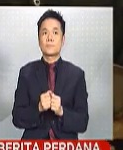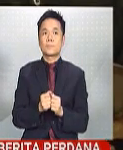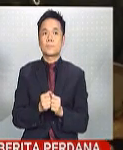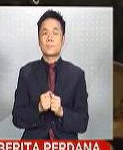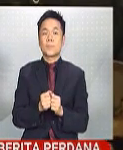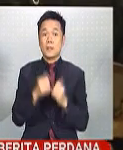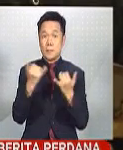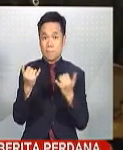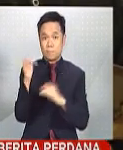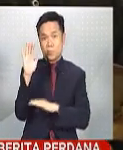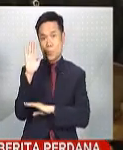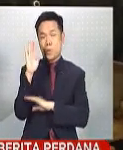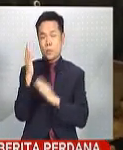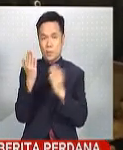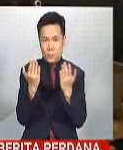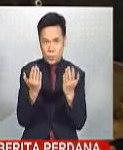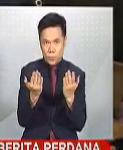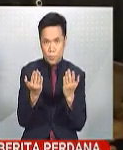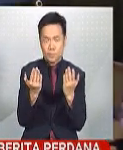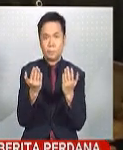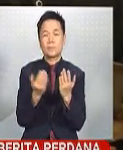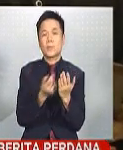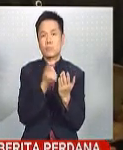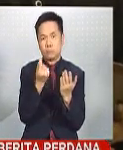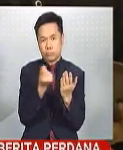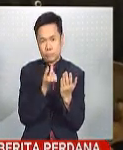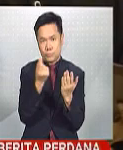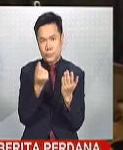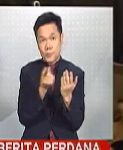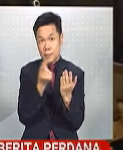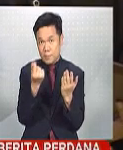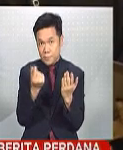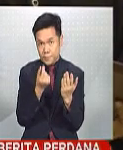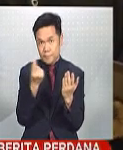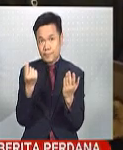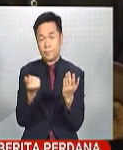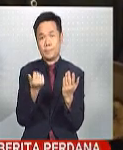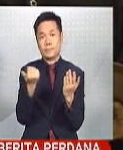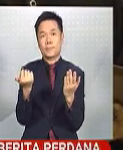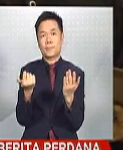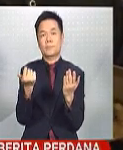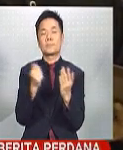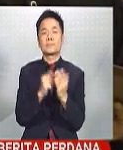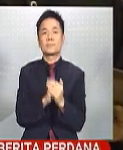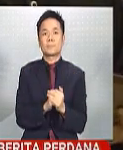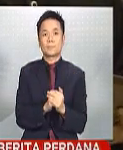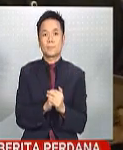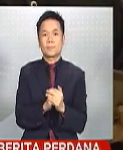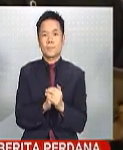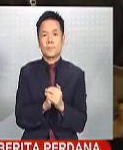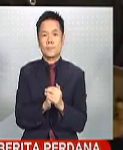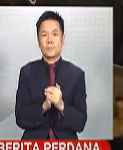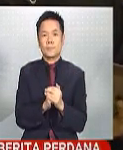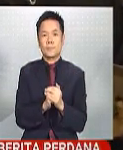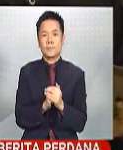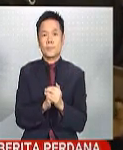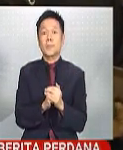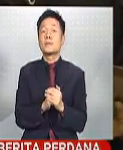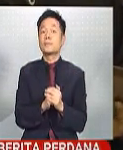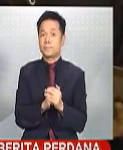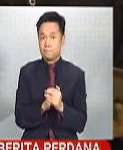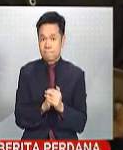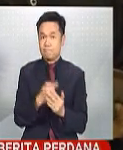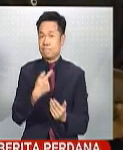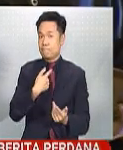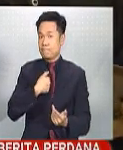Bismillahirrahmanirrahim. Wallahi. Wallahi. Wabillahi. Wabillahi. Wabillahi. Wabillahi. Saya